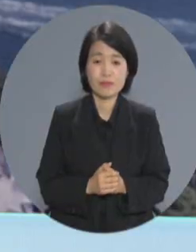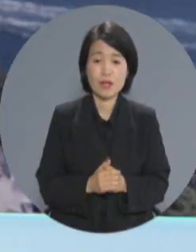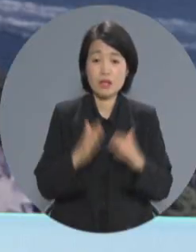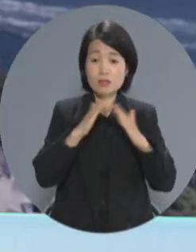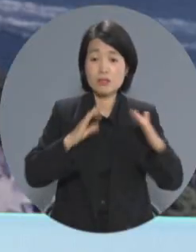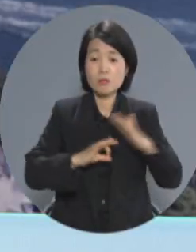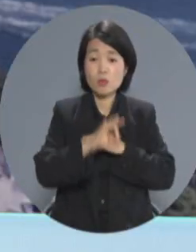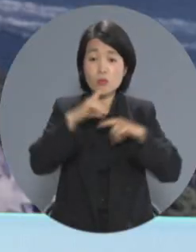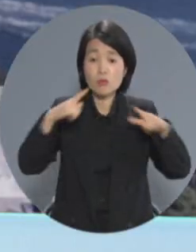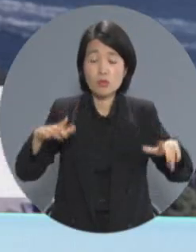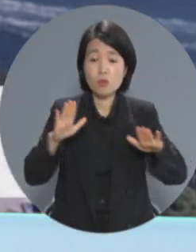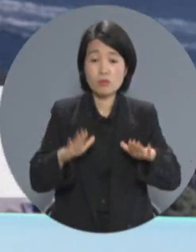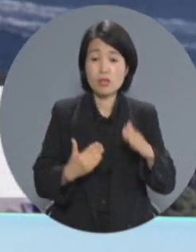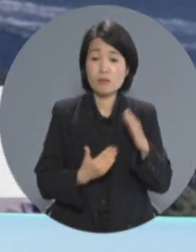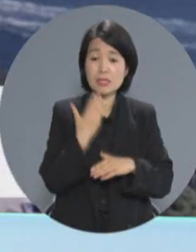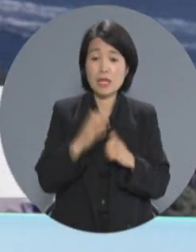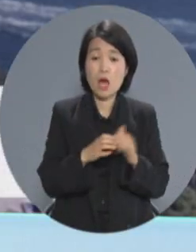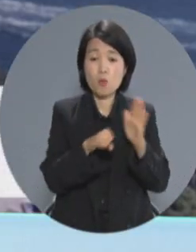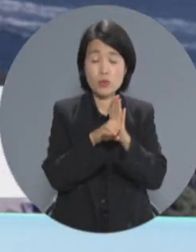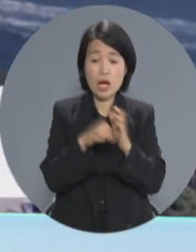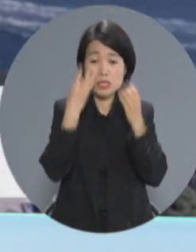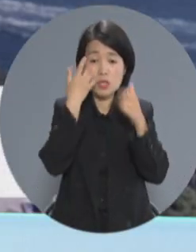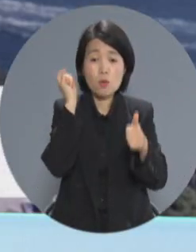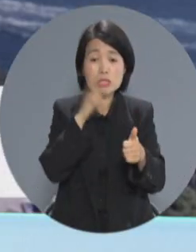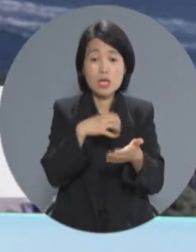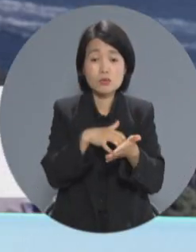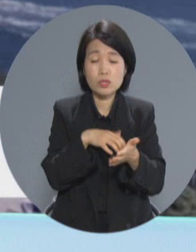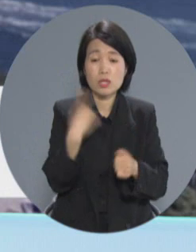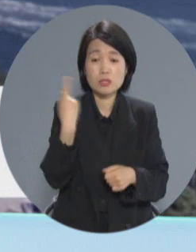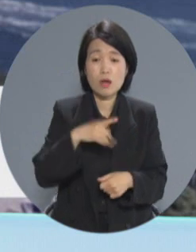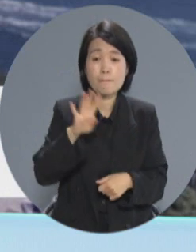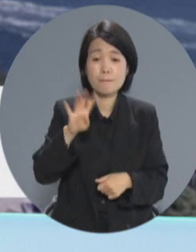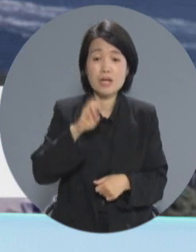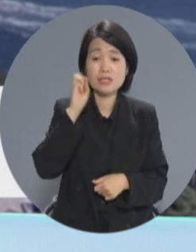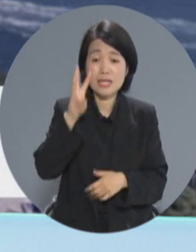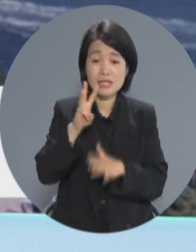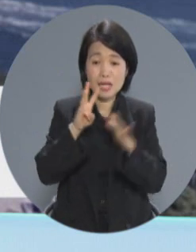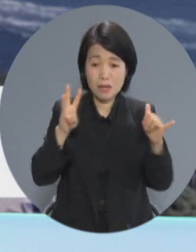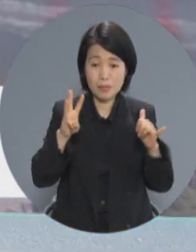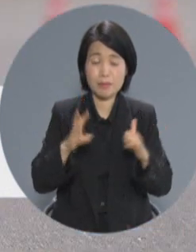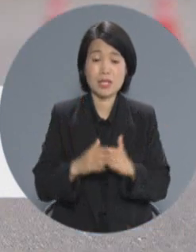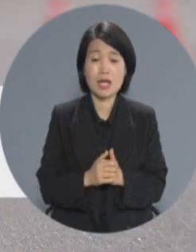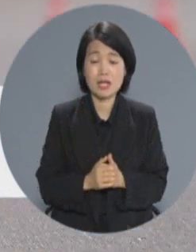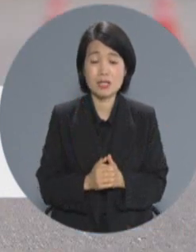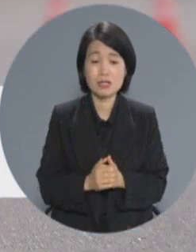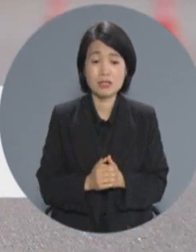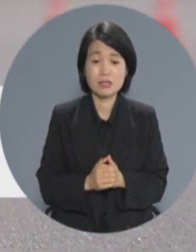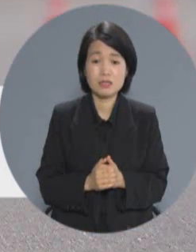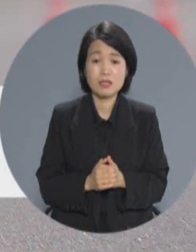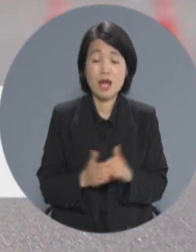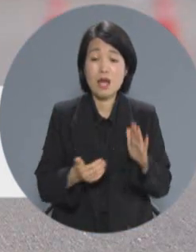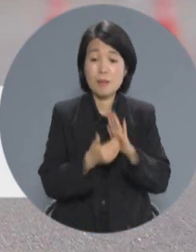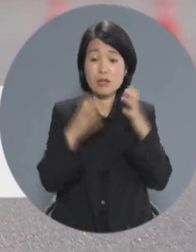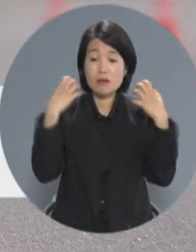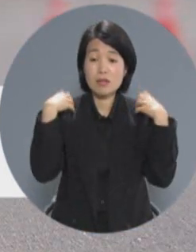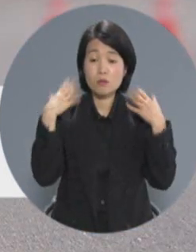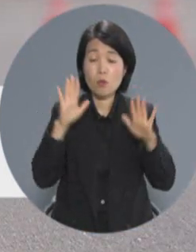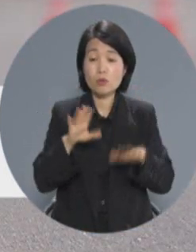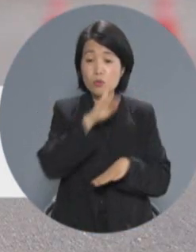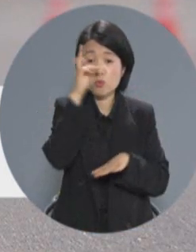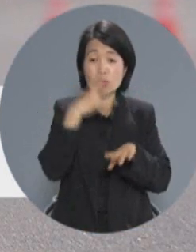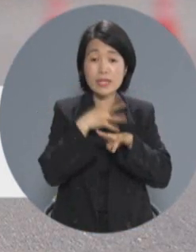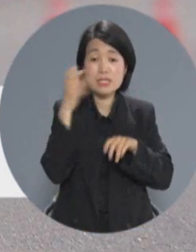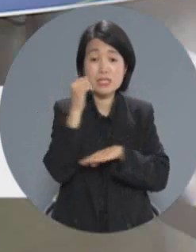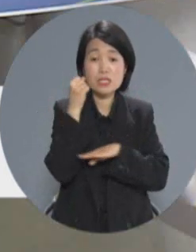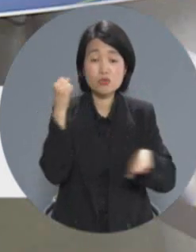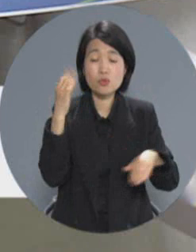전남 동부권에서 오늘 발생한 코로나19 신규 확진자는 1,043명입니다. 방역당국은 오늘 오후 4시